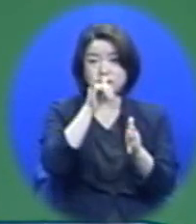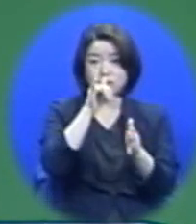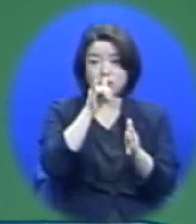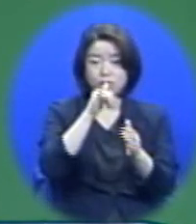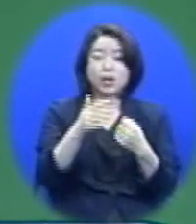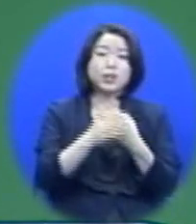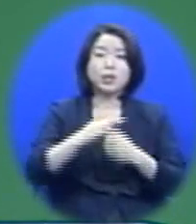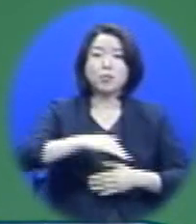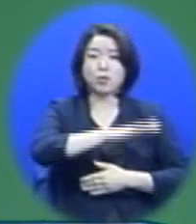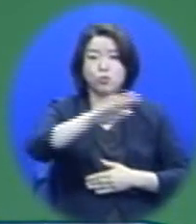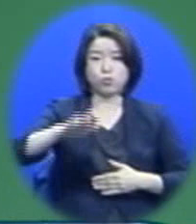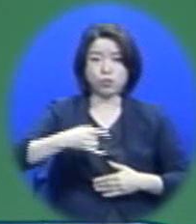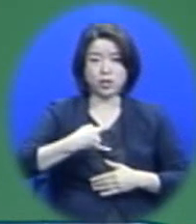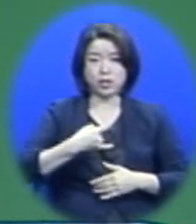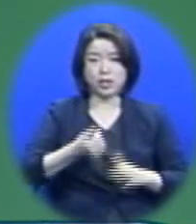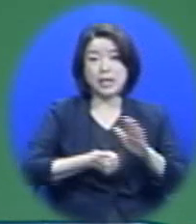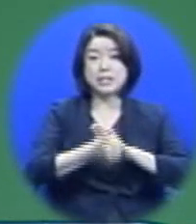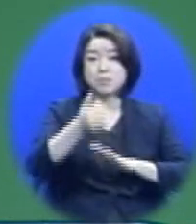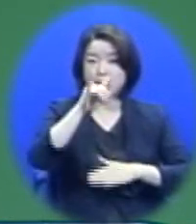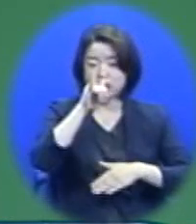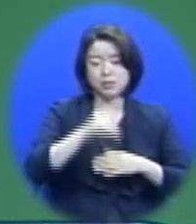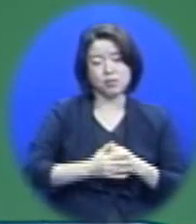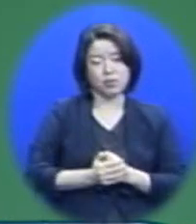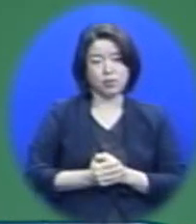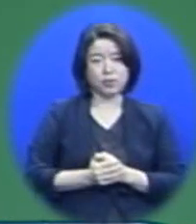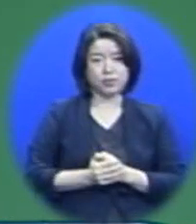그러니 우리에게 희망이 되는 거예요.